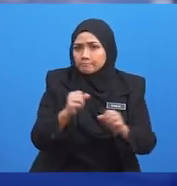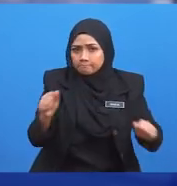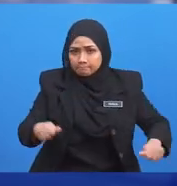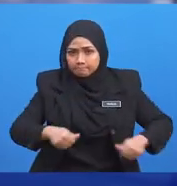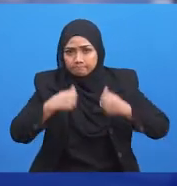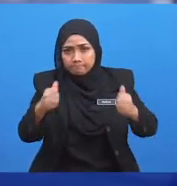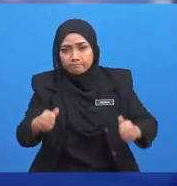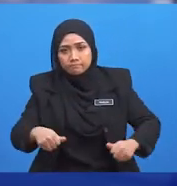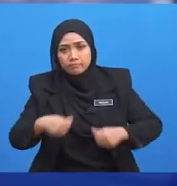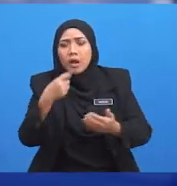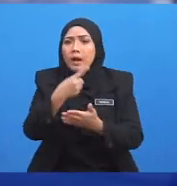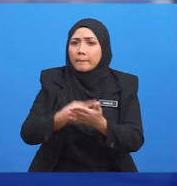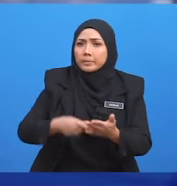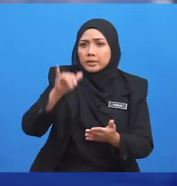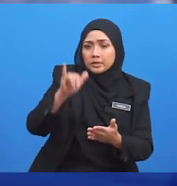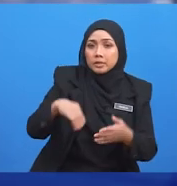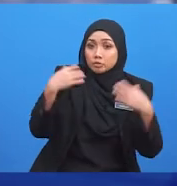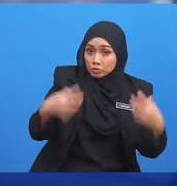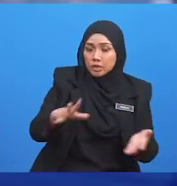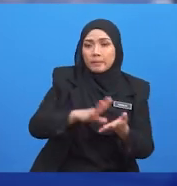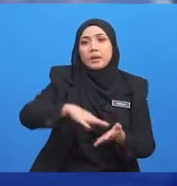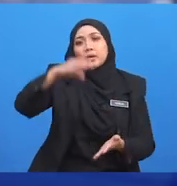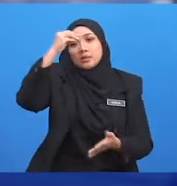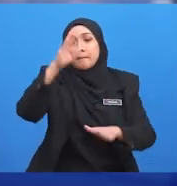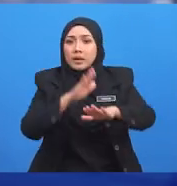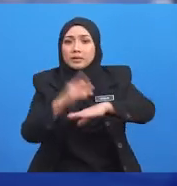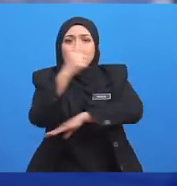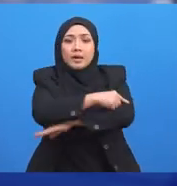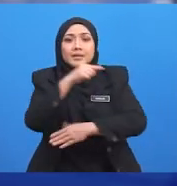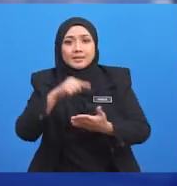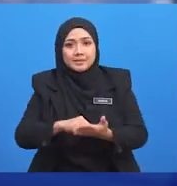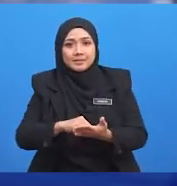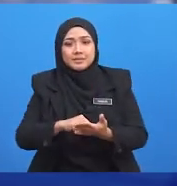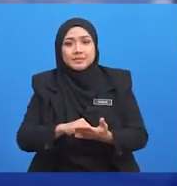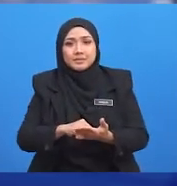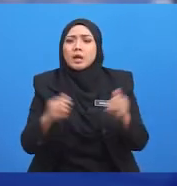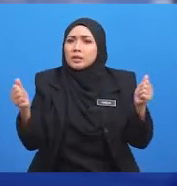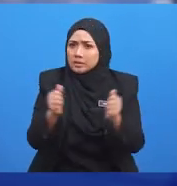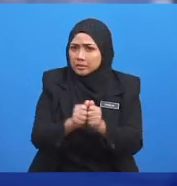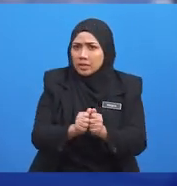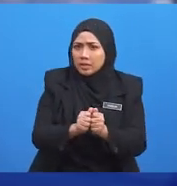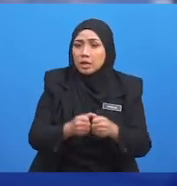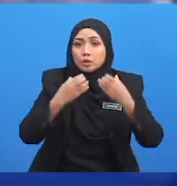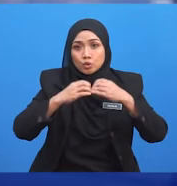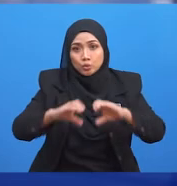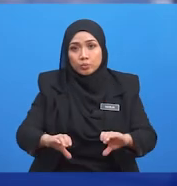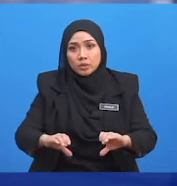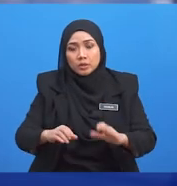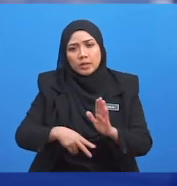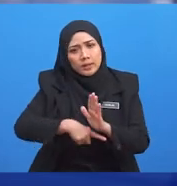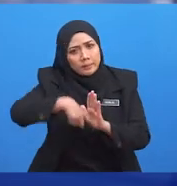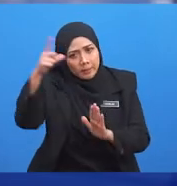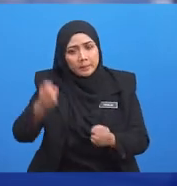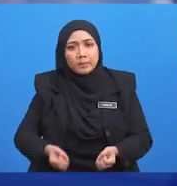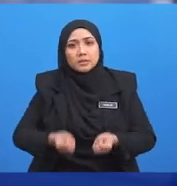mengaplikasi apa yang dipelajari pada hari ini dengan mencuba lebih banyak lagi